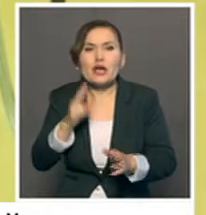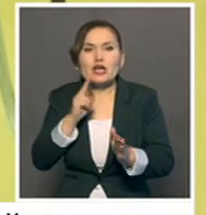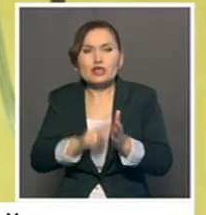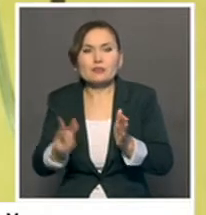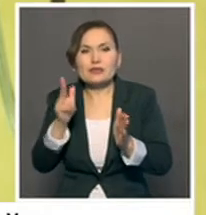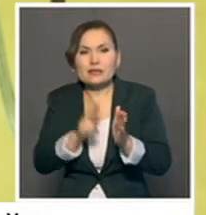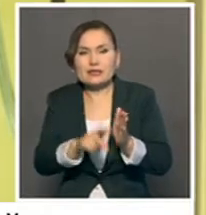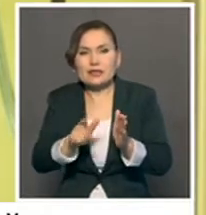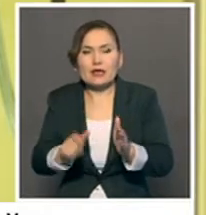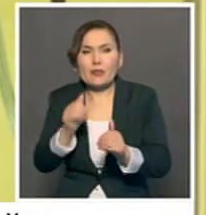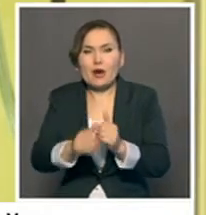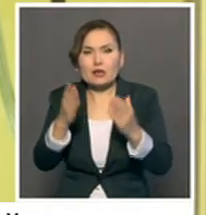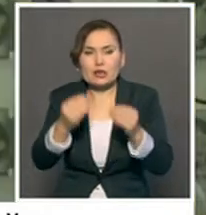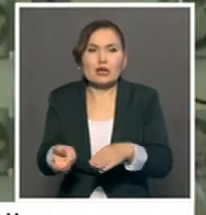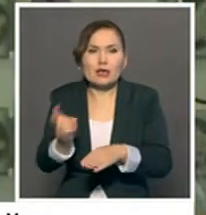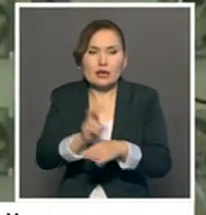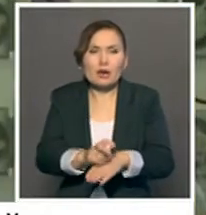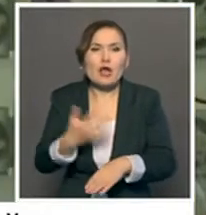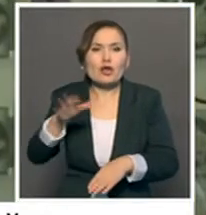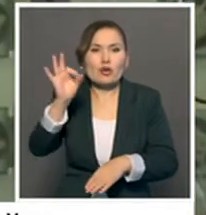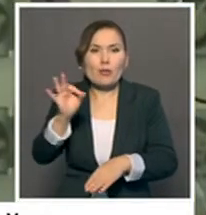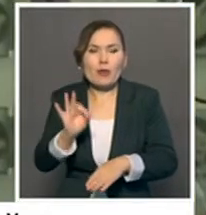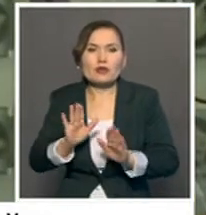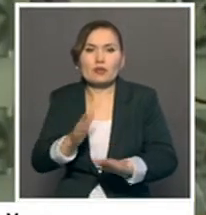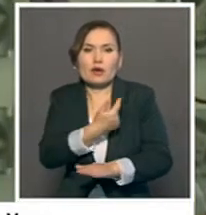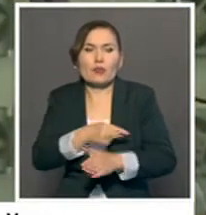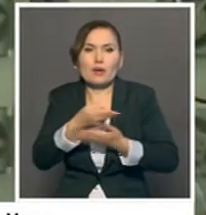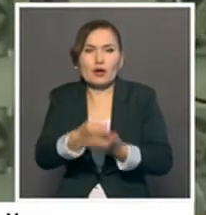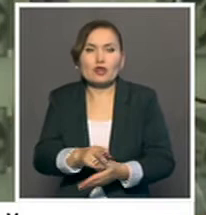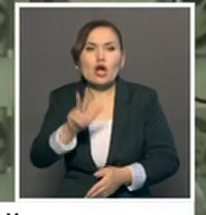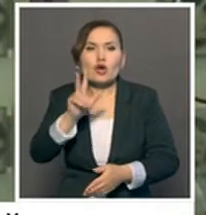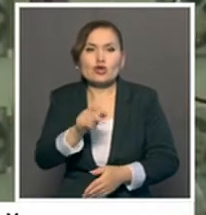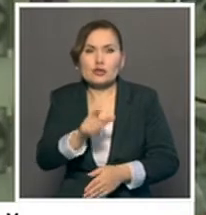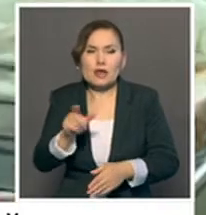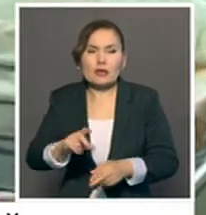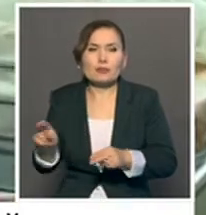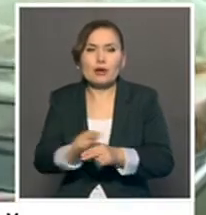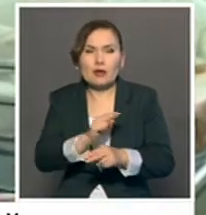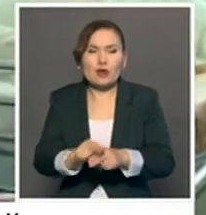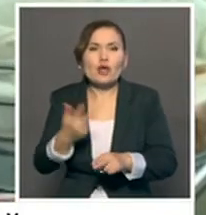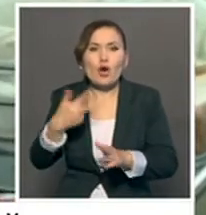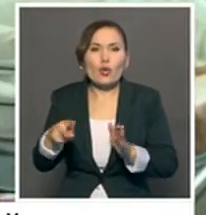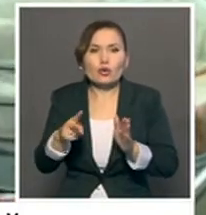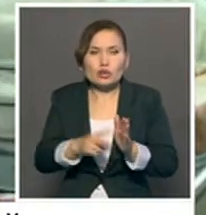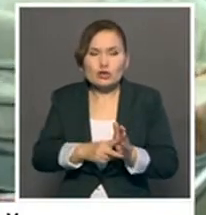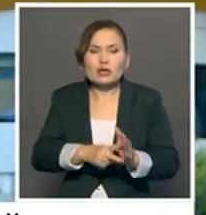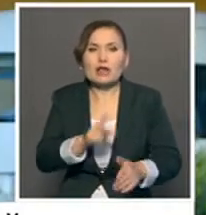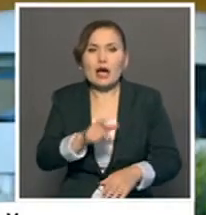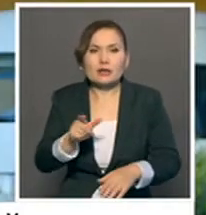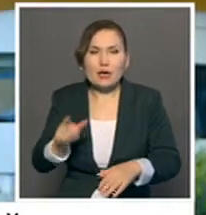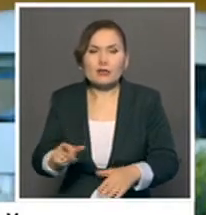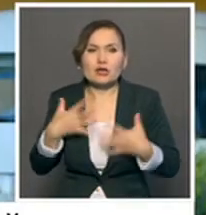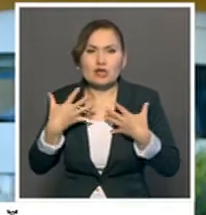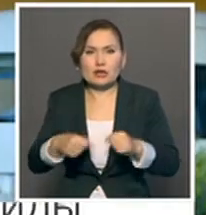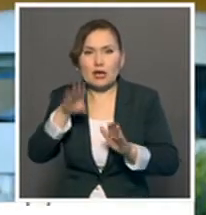адам келеді. Тек жартысы ауруханаға жатады. Қазір мұнда 300 науқас емделіп жатыр. Оның 37-сінің жағдайы өте ауыр.